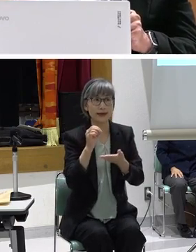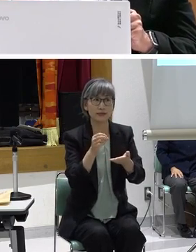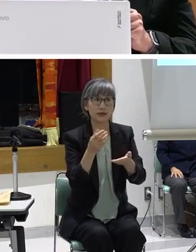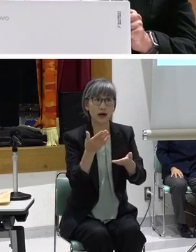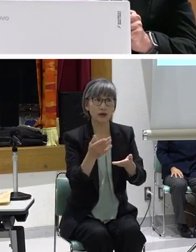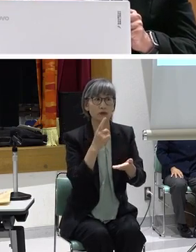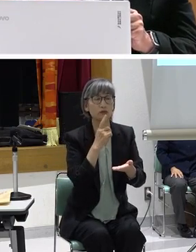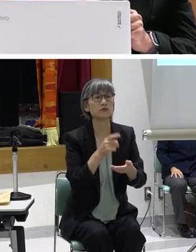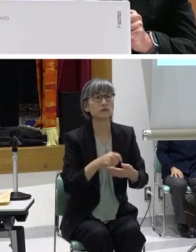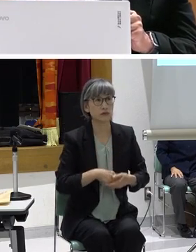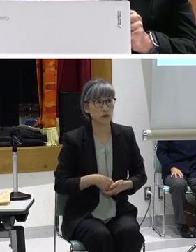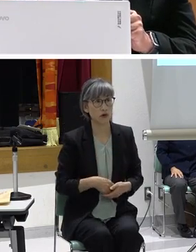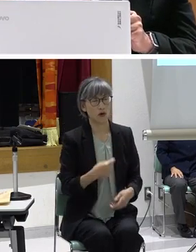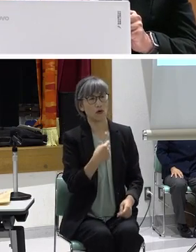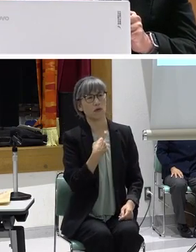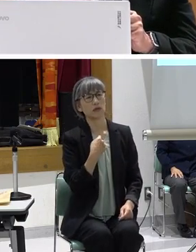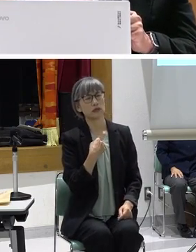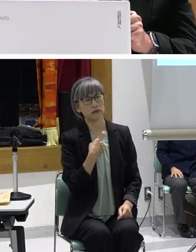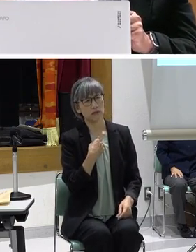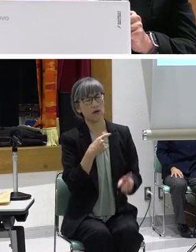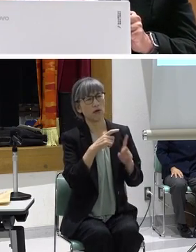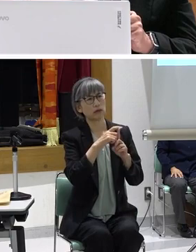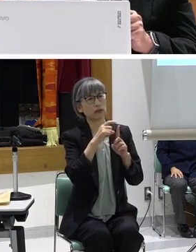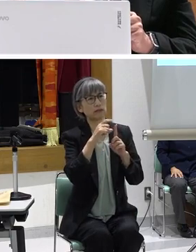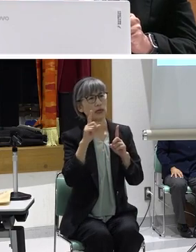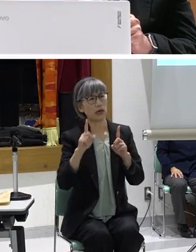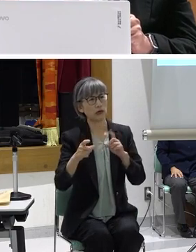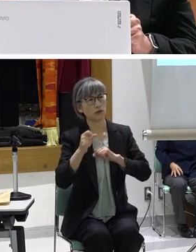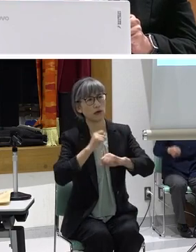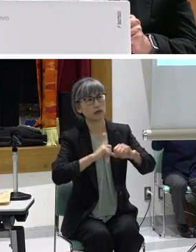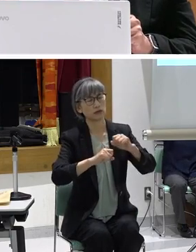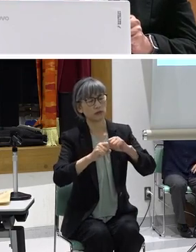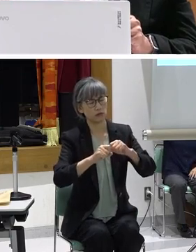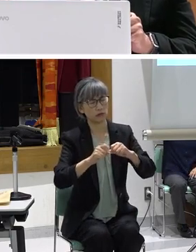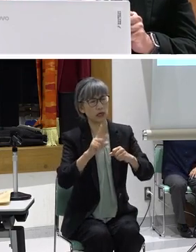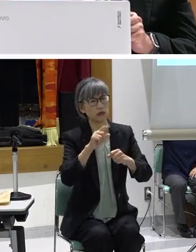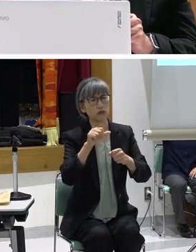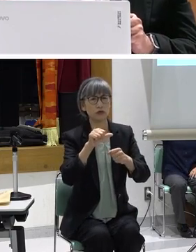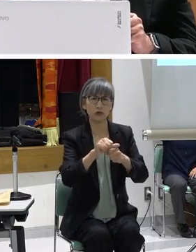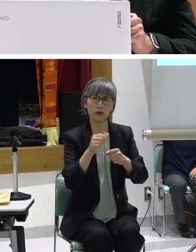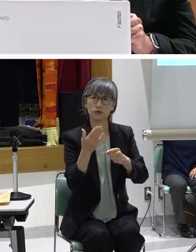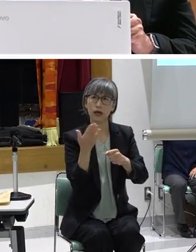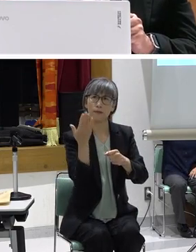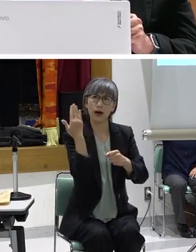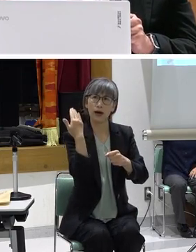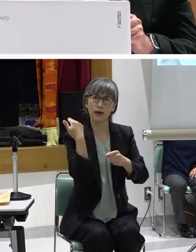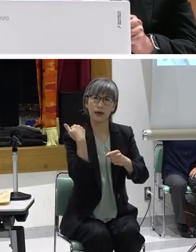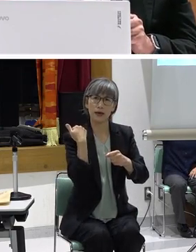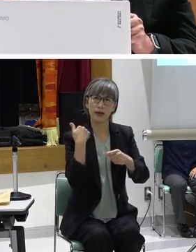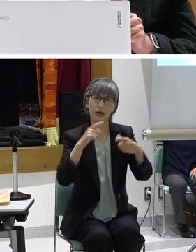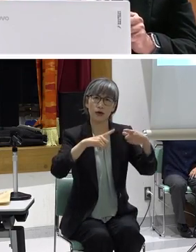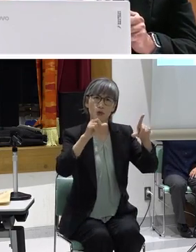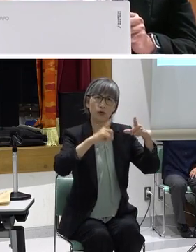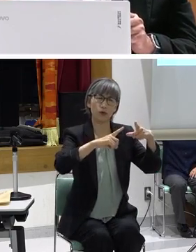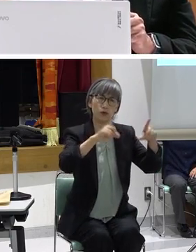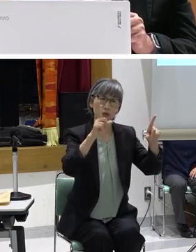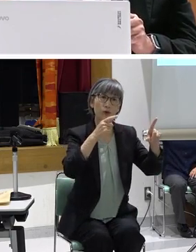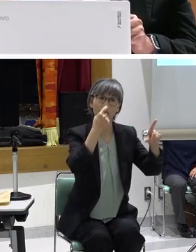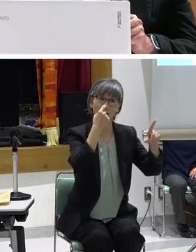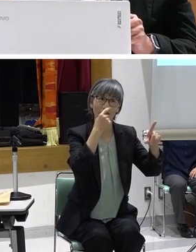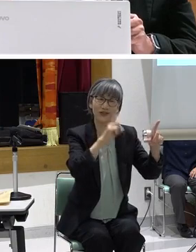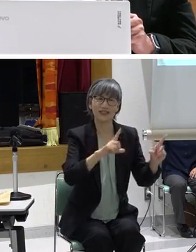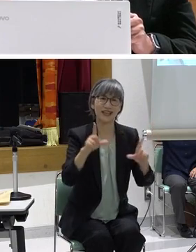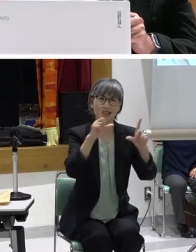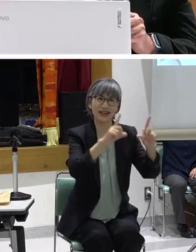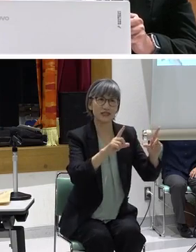ね、私もこの DPI の活動で15年ほど東京で生活をしてたんです